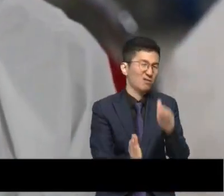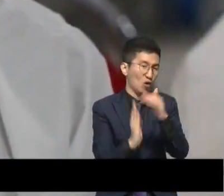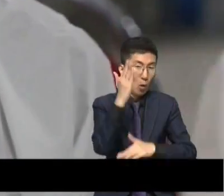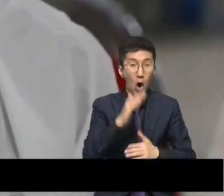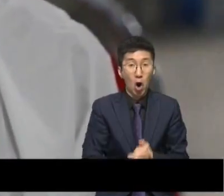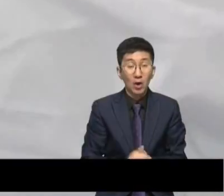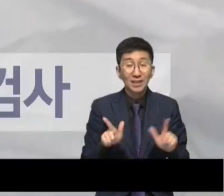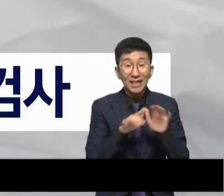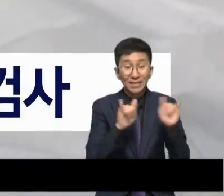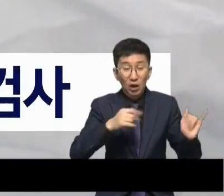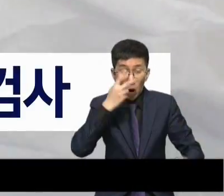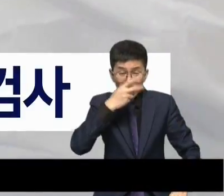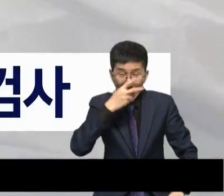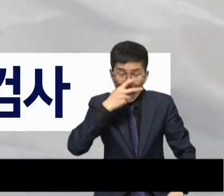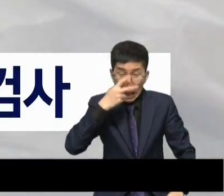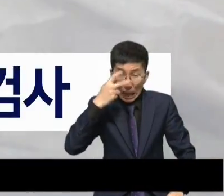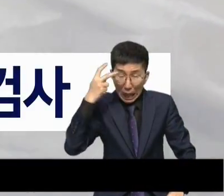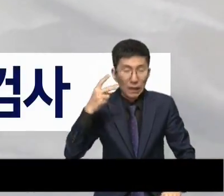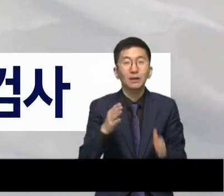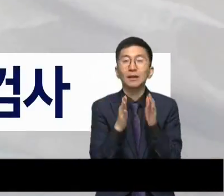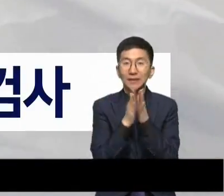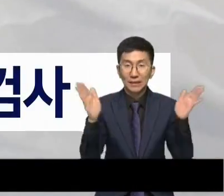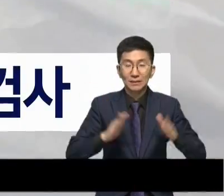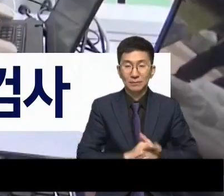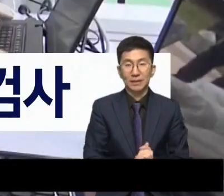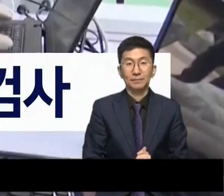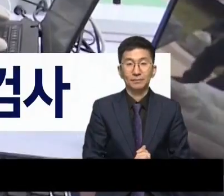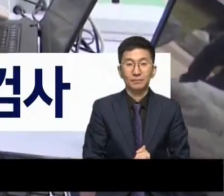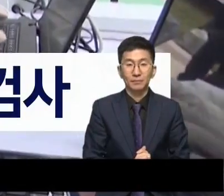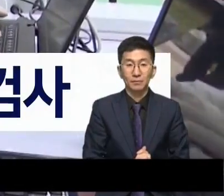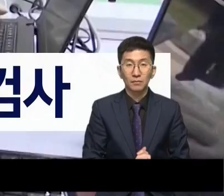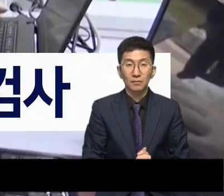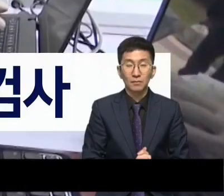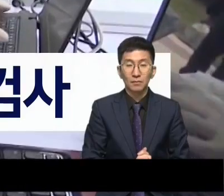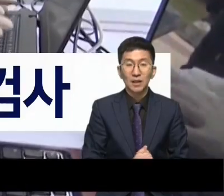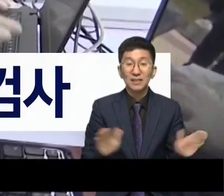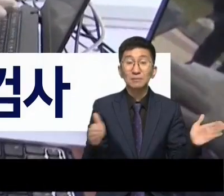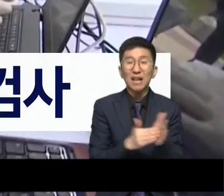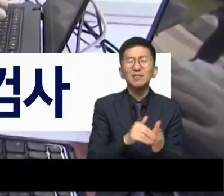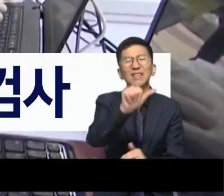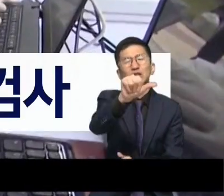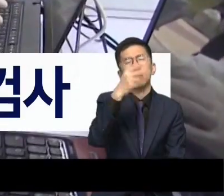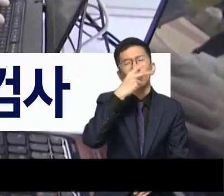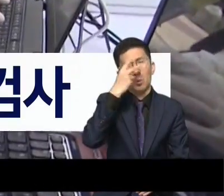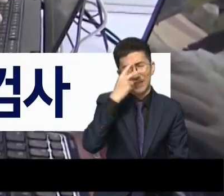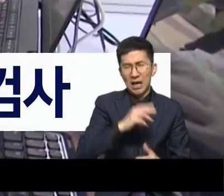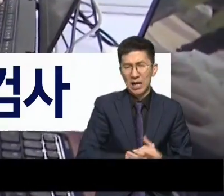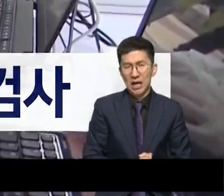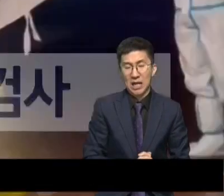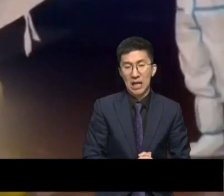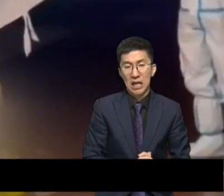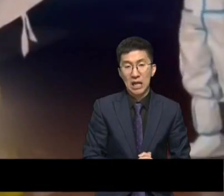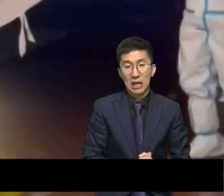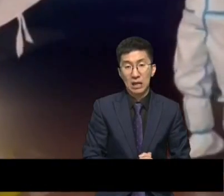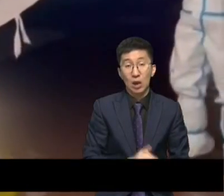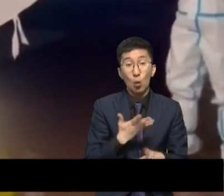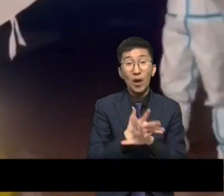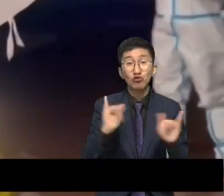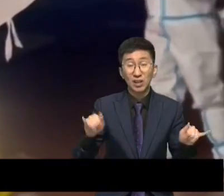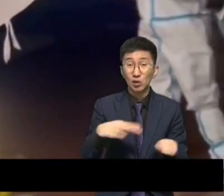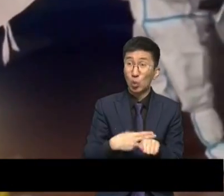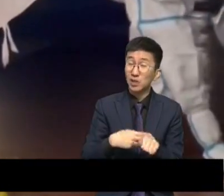한 코로나19 PCR 검사도 하고 있습니다. 벌써 다섯 번째 대규모 검사가 진행 중인데 한 외국인